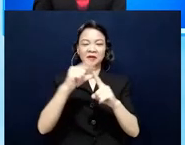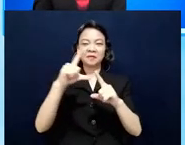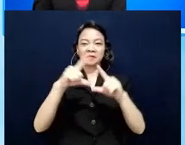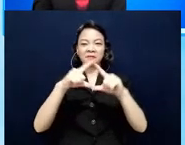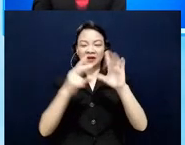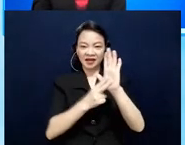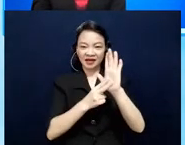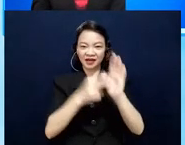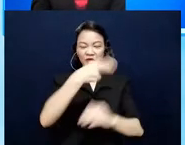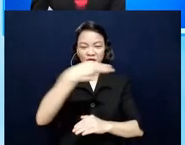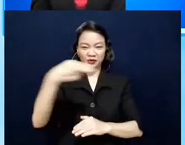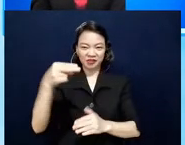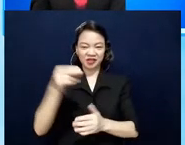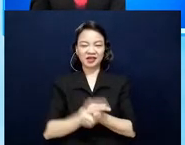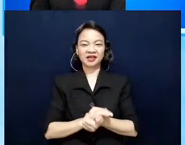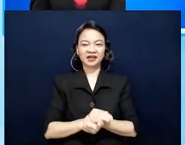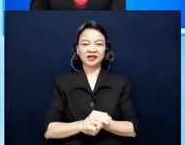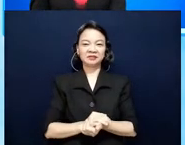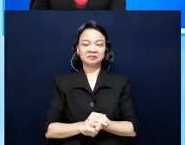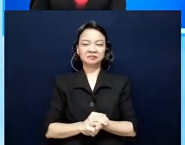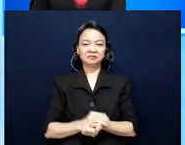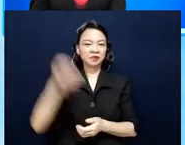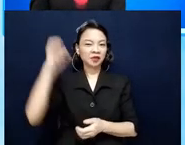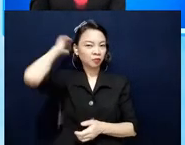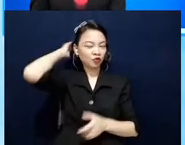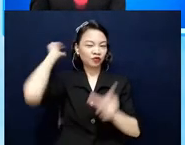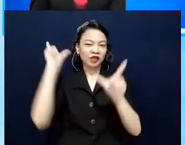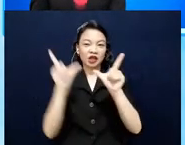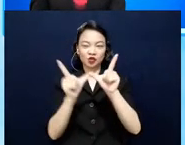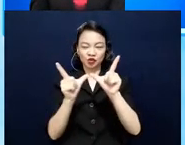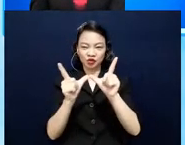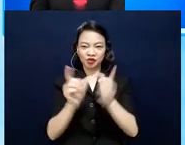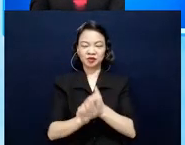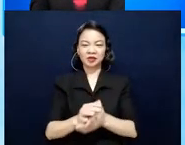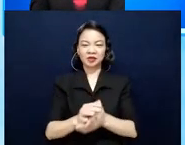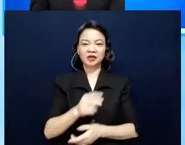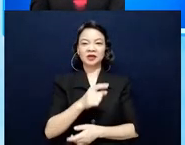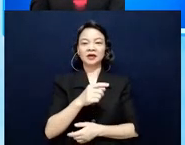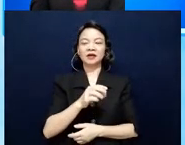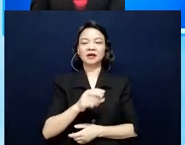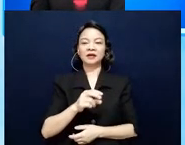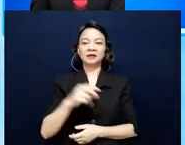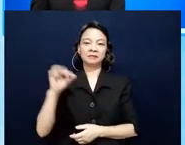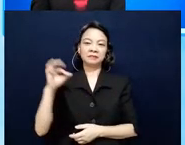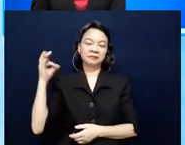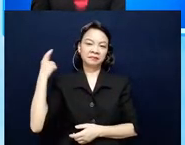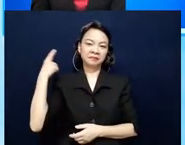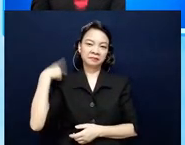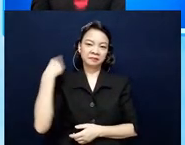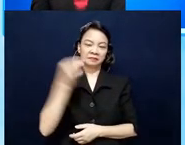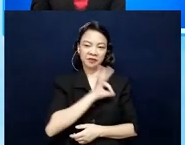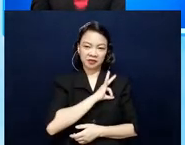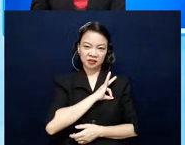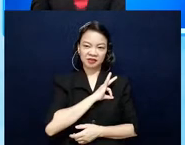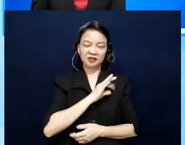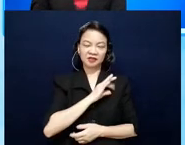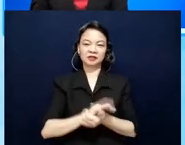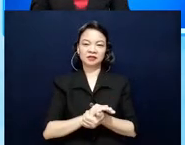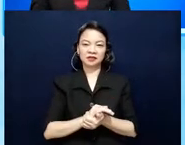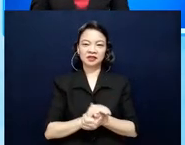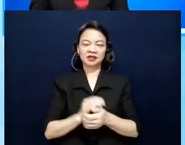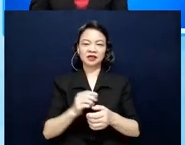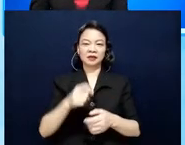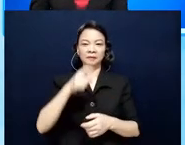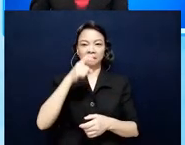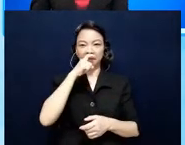Widyastuti. Yang kami hormati Presiden Direktur AstraZeneca Indonesia, Bapak Siwan Chon. Mohon maaf kalau saya